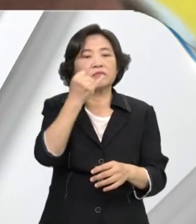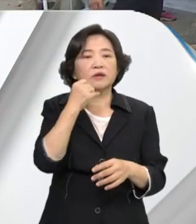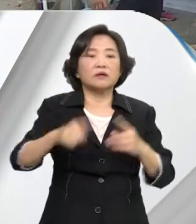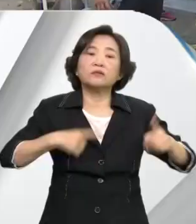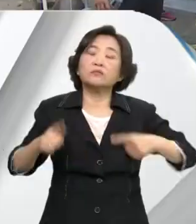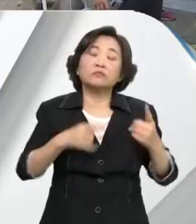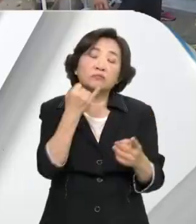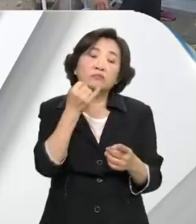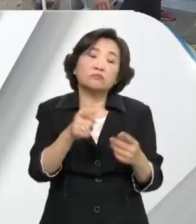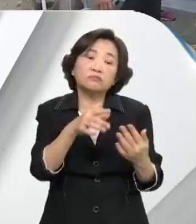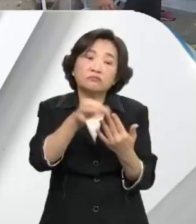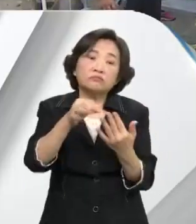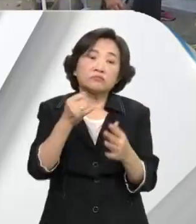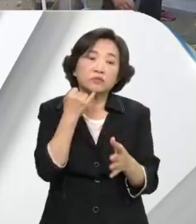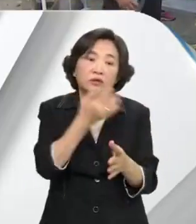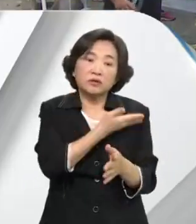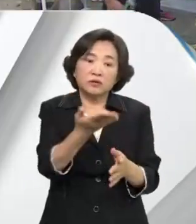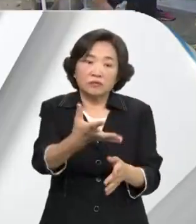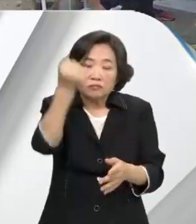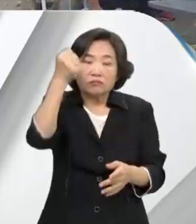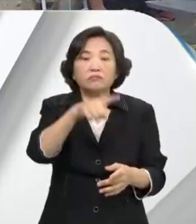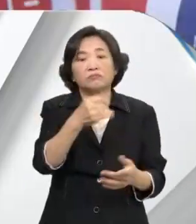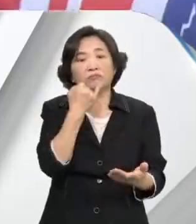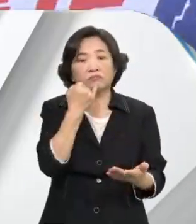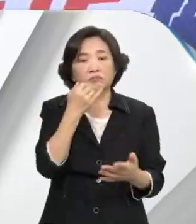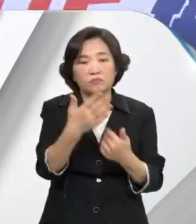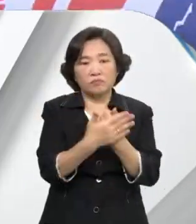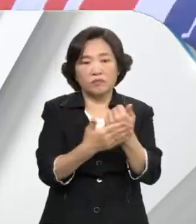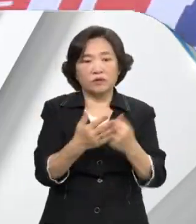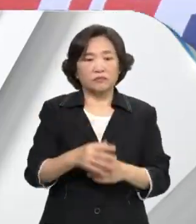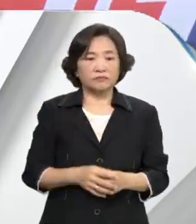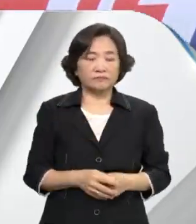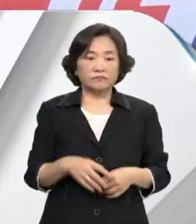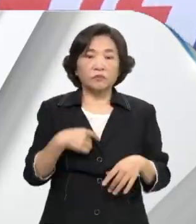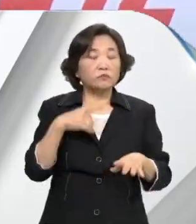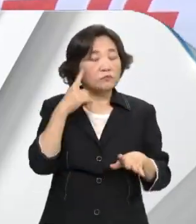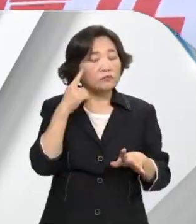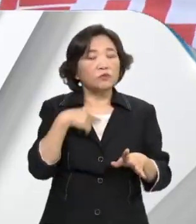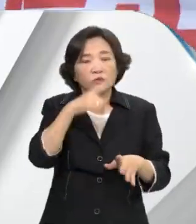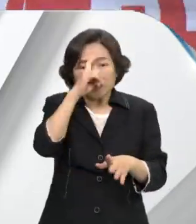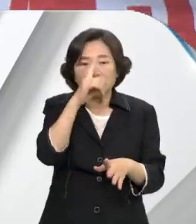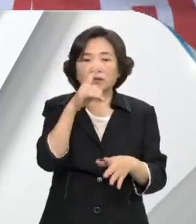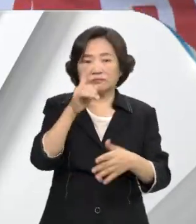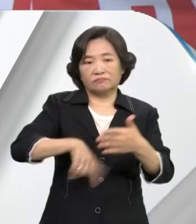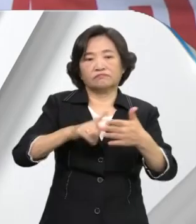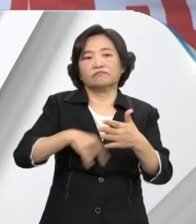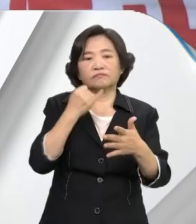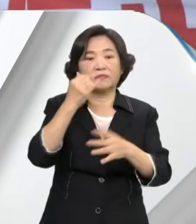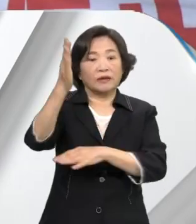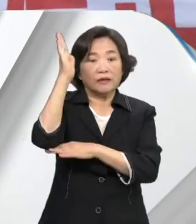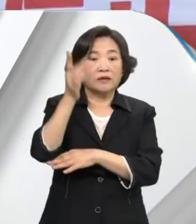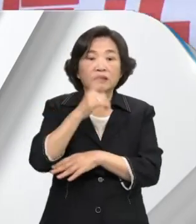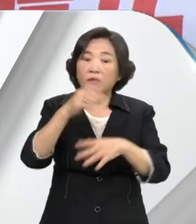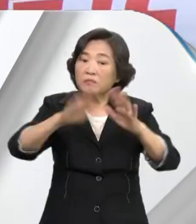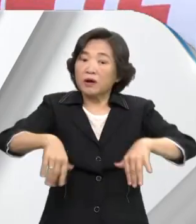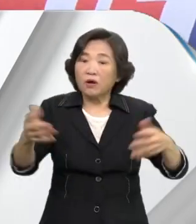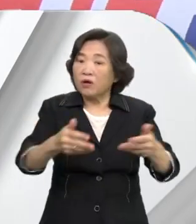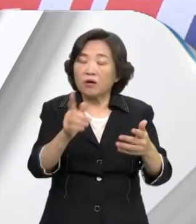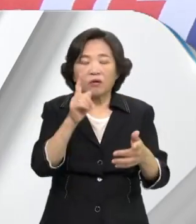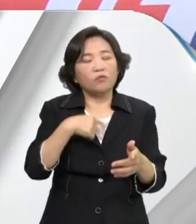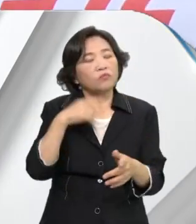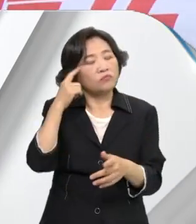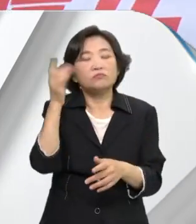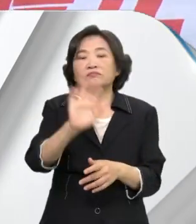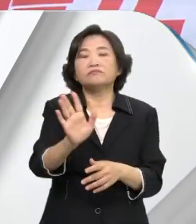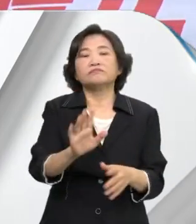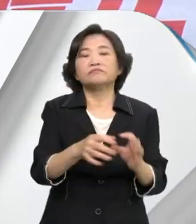查，保障用市居民的权益。 我们诉求很简单，政府要怎么开发，我们没意见，请